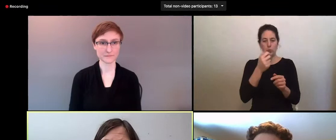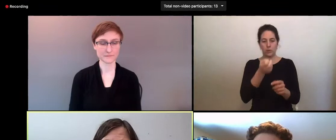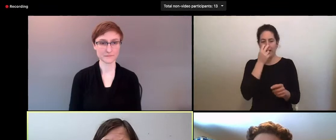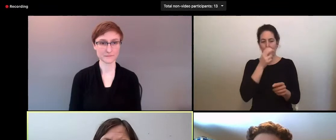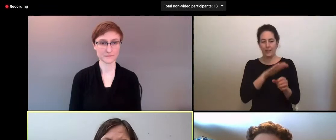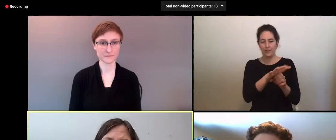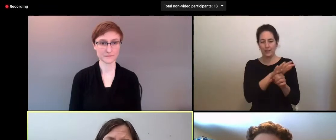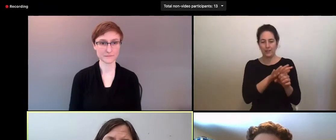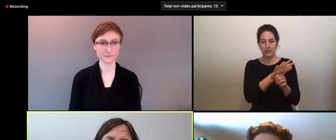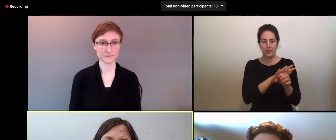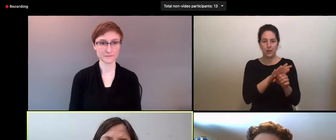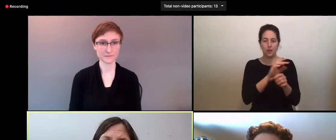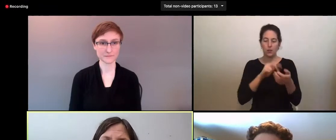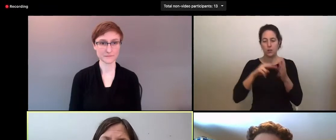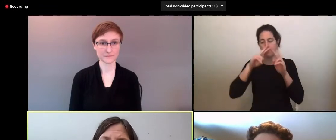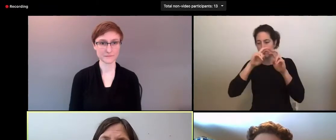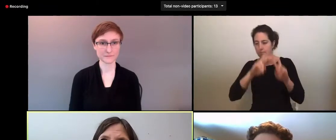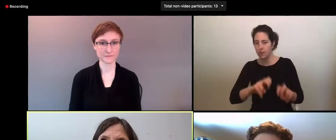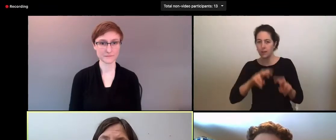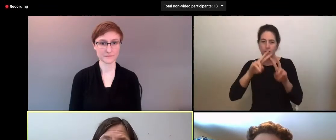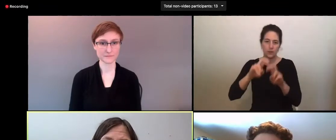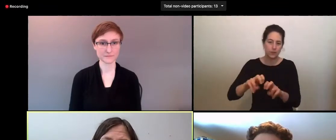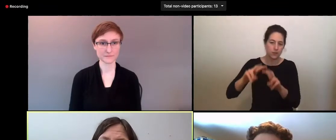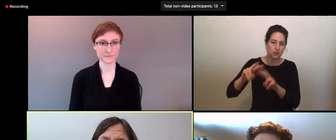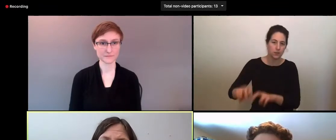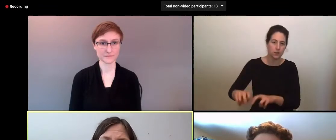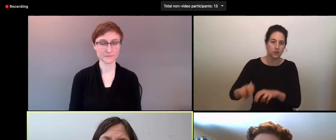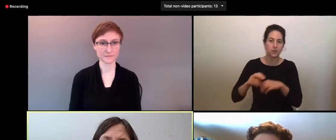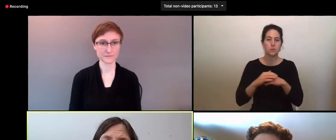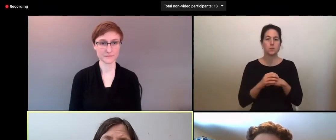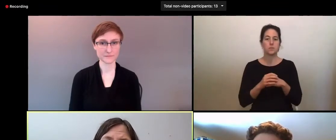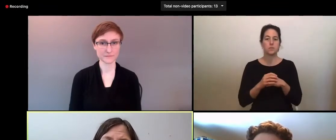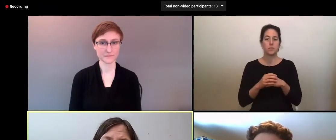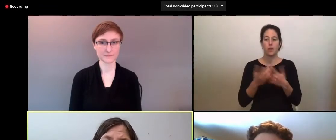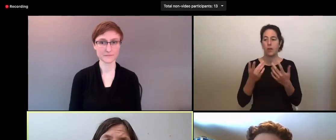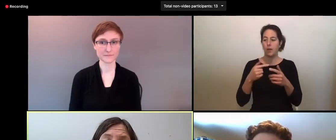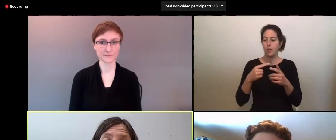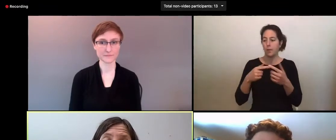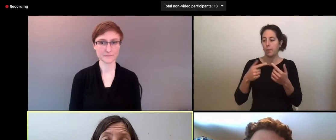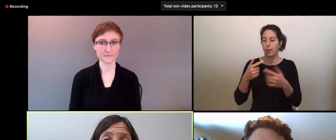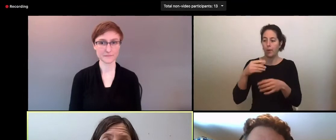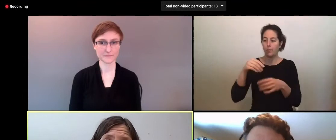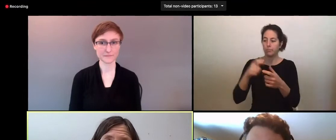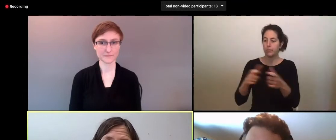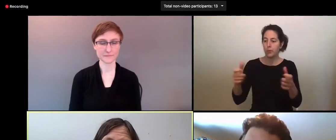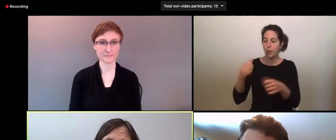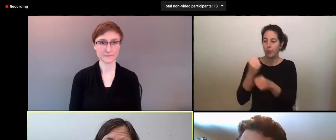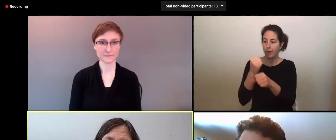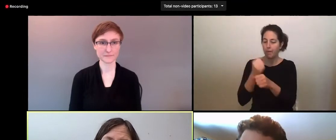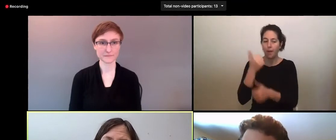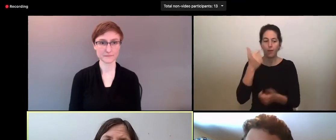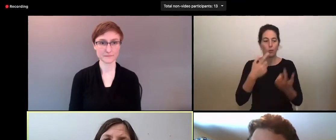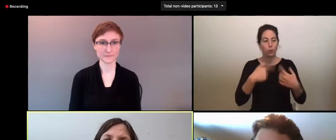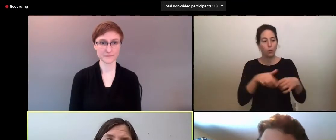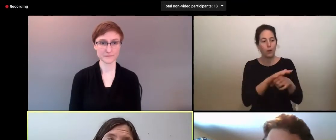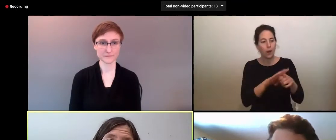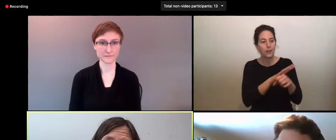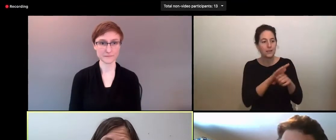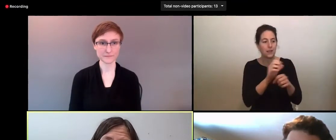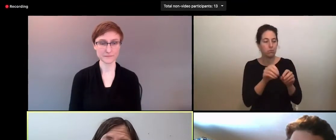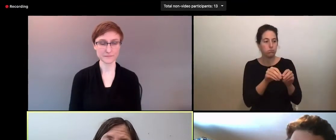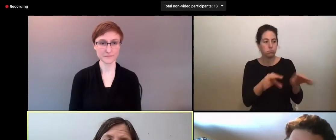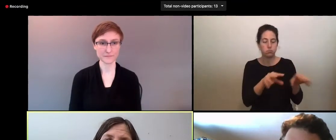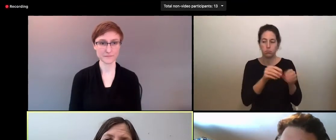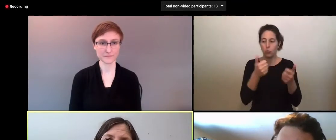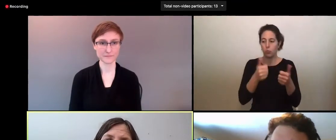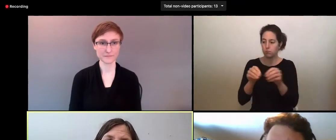de travail, un quartier par exemple, où il y a une éclosion, c'est santé publique qui peut